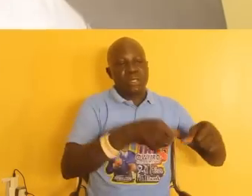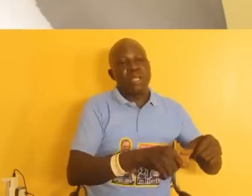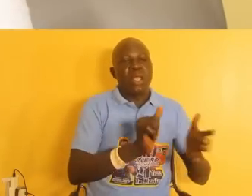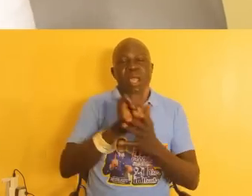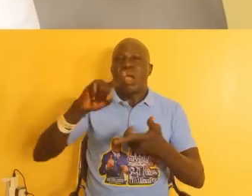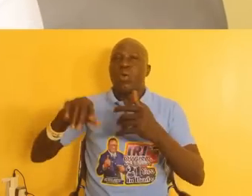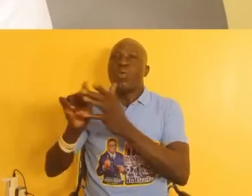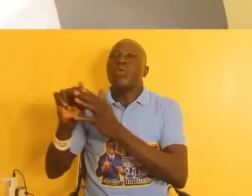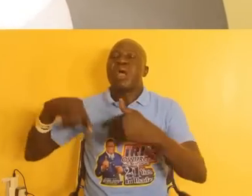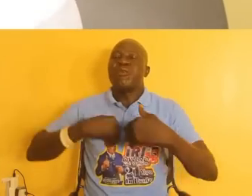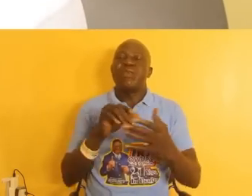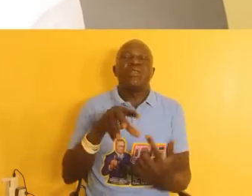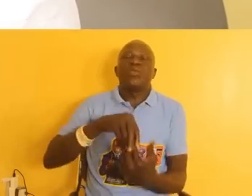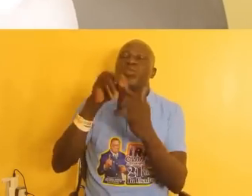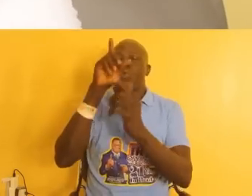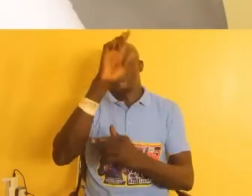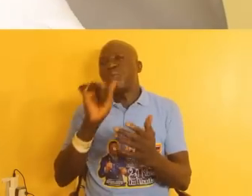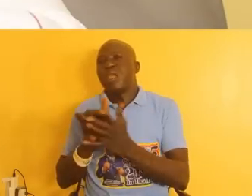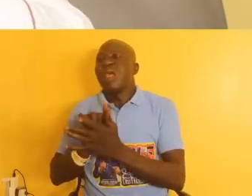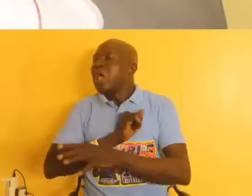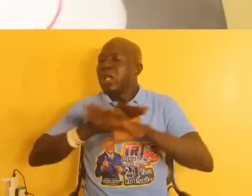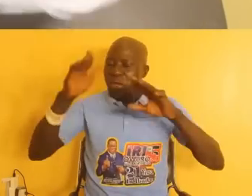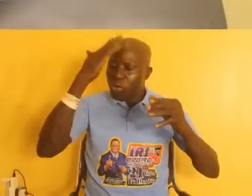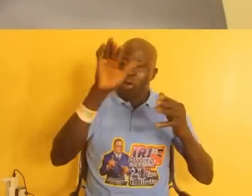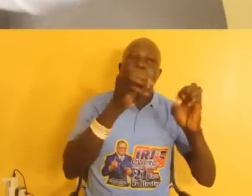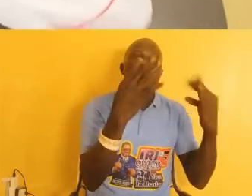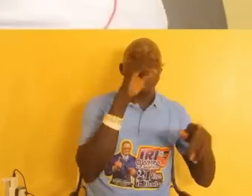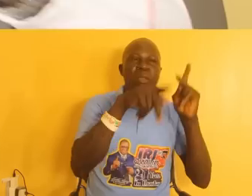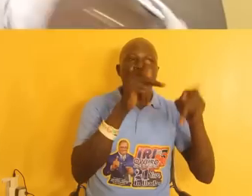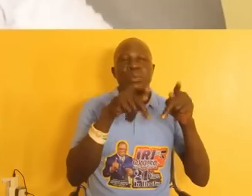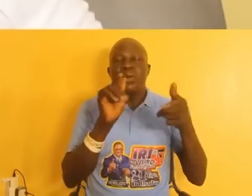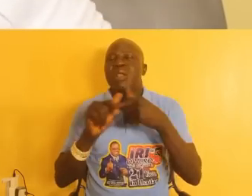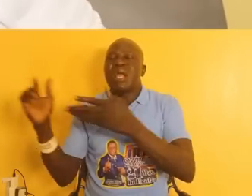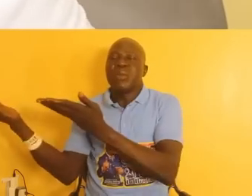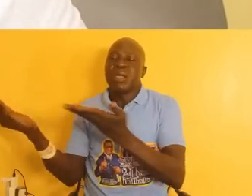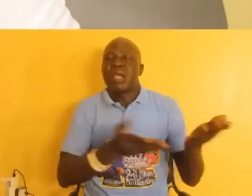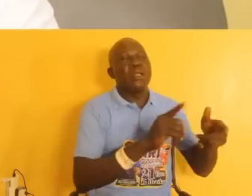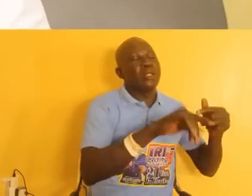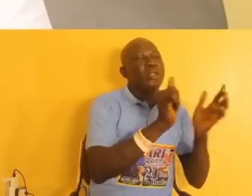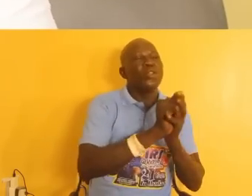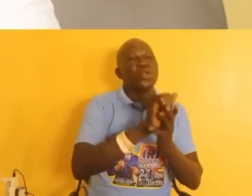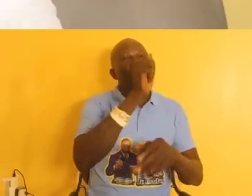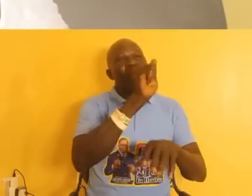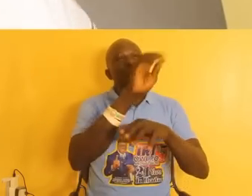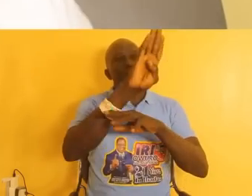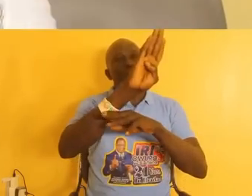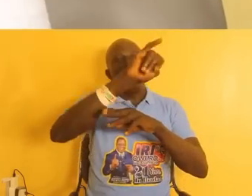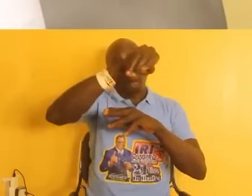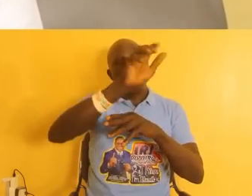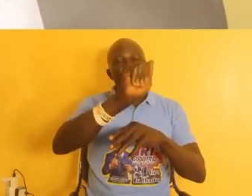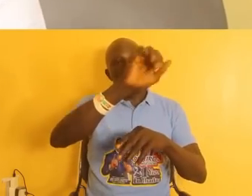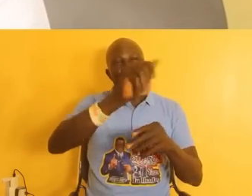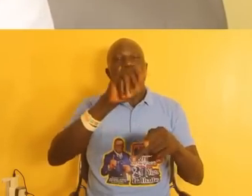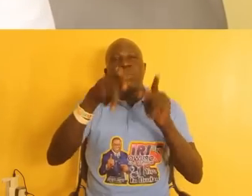bàbá ní pàtó wa tá à ń ṣe. O mọ iye ọgọ́rọ̀ yẹn tí wọ́n lọ sí tá a kó lọ sábùjá. Àwọn tó ní